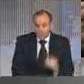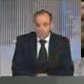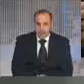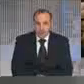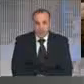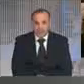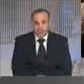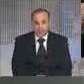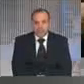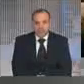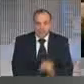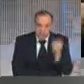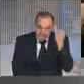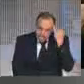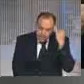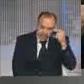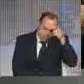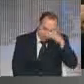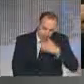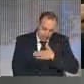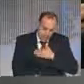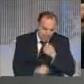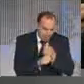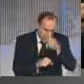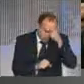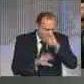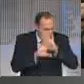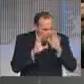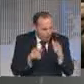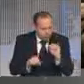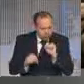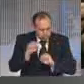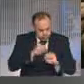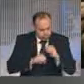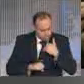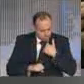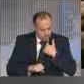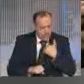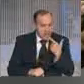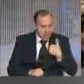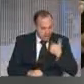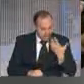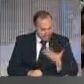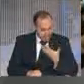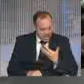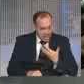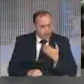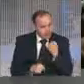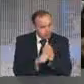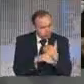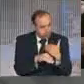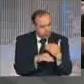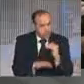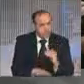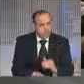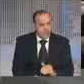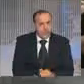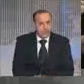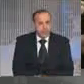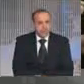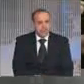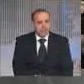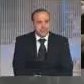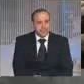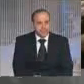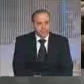دينار الفكره تونسيه الانجاز تونسي واحنا سعداء بهذا الانجاز وخاصه